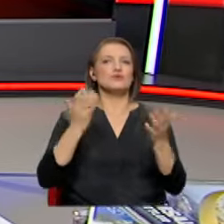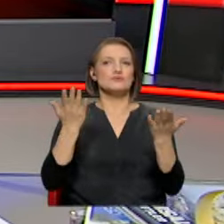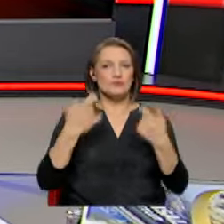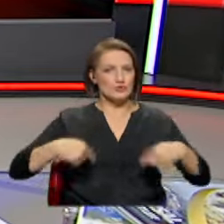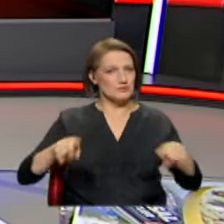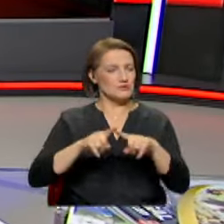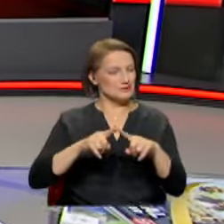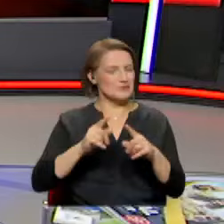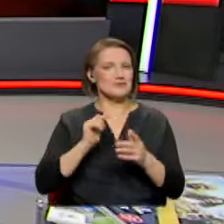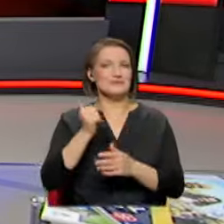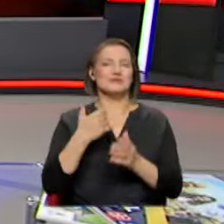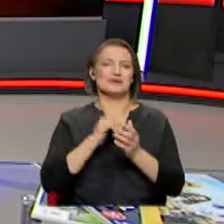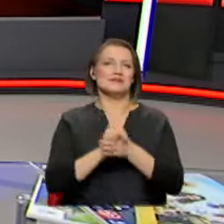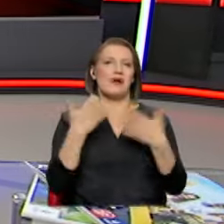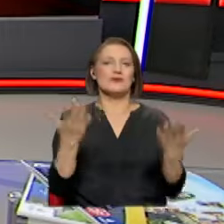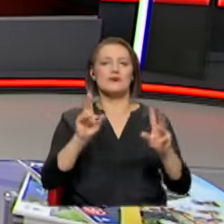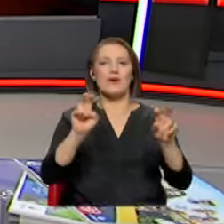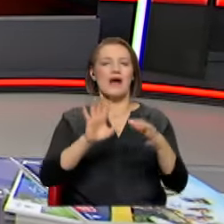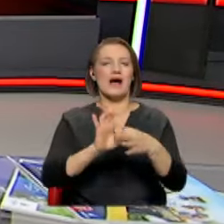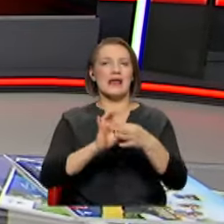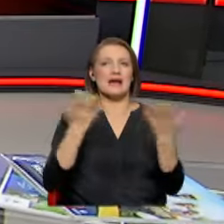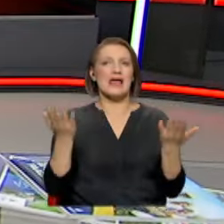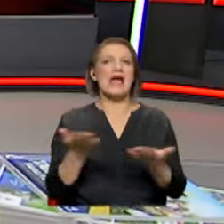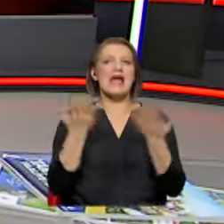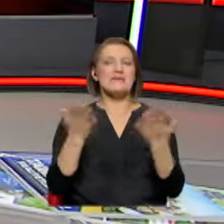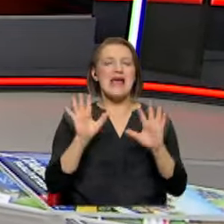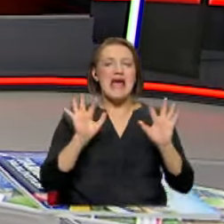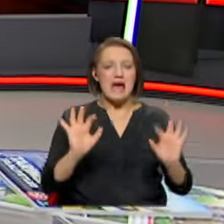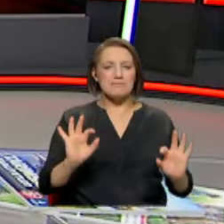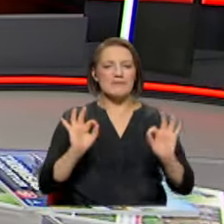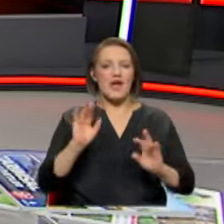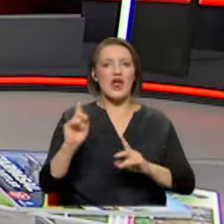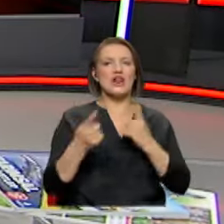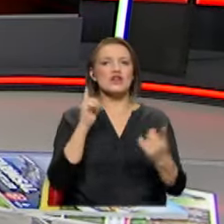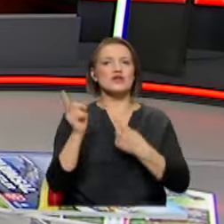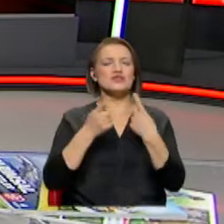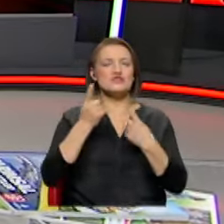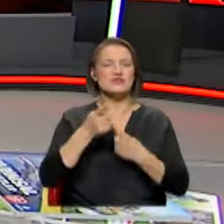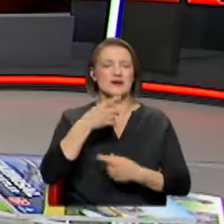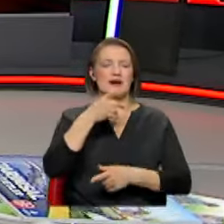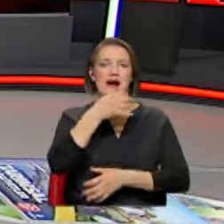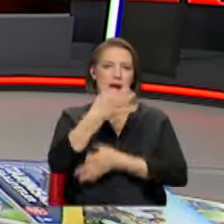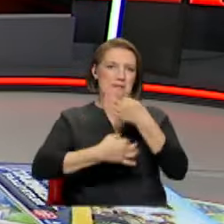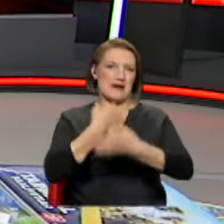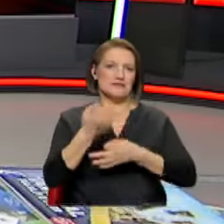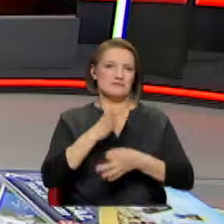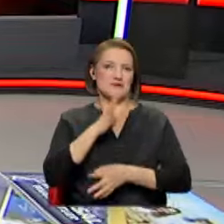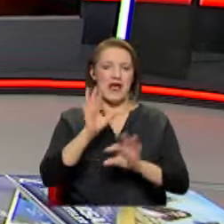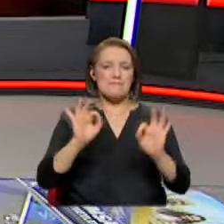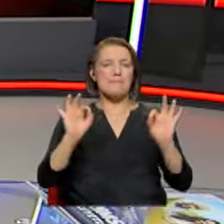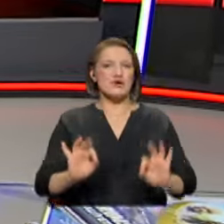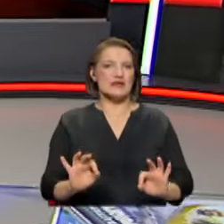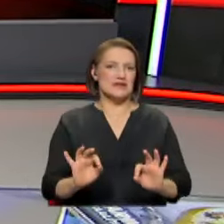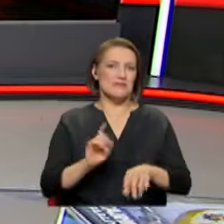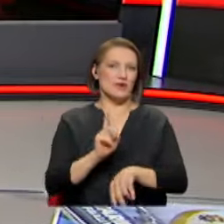günümüz kutlu olsun. Konuyla ilgili de epey hem de ilginç görüntülerle haberlerimiz var. Hemen başlayalım